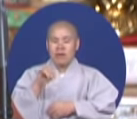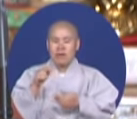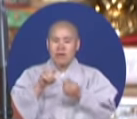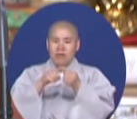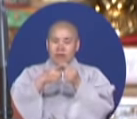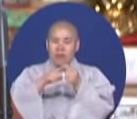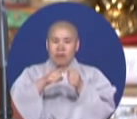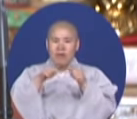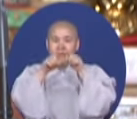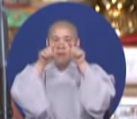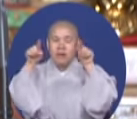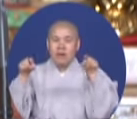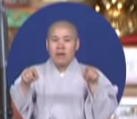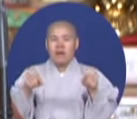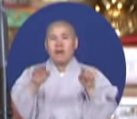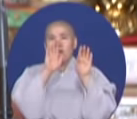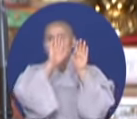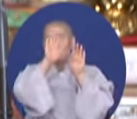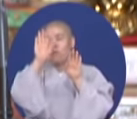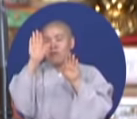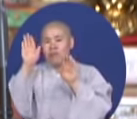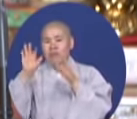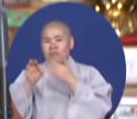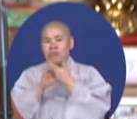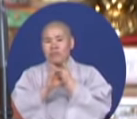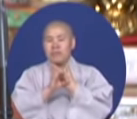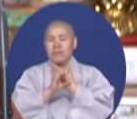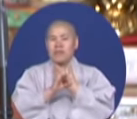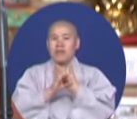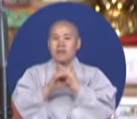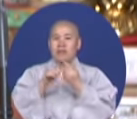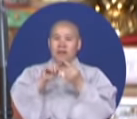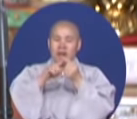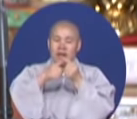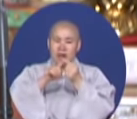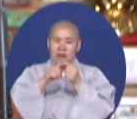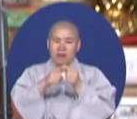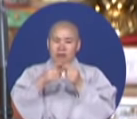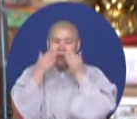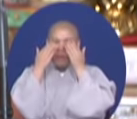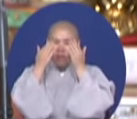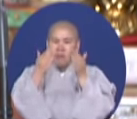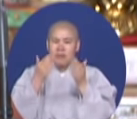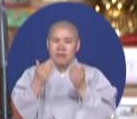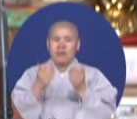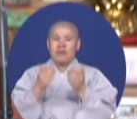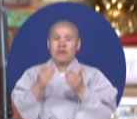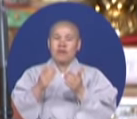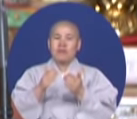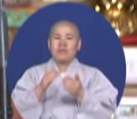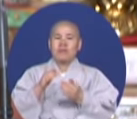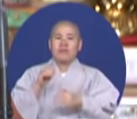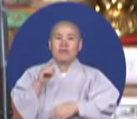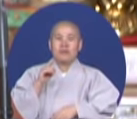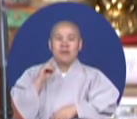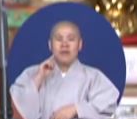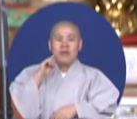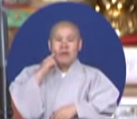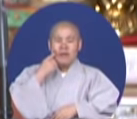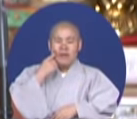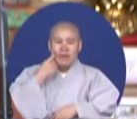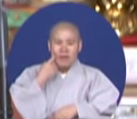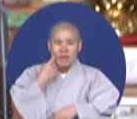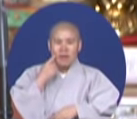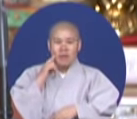쭉 걸어놓으면 그 나열된 글자가 선백할 뿐 아니라 허공에 수를 놓아서 장엄한